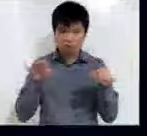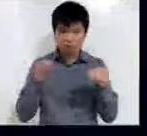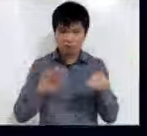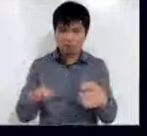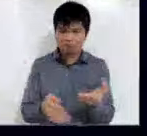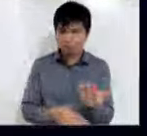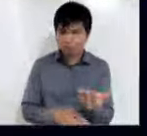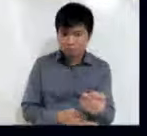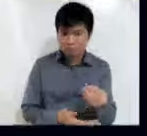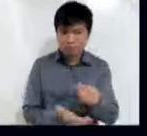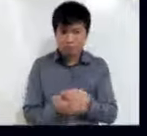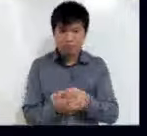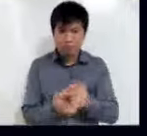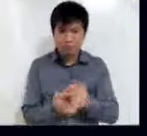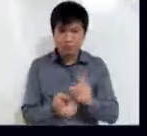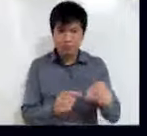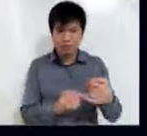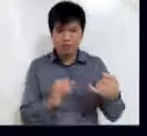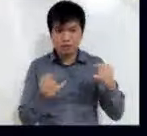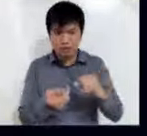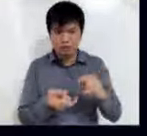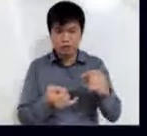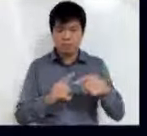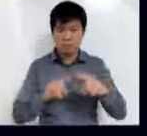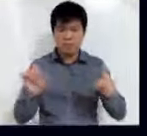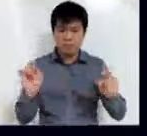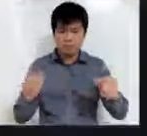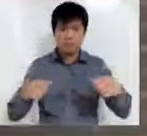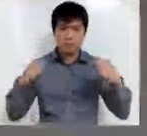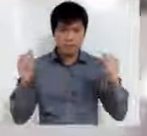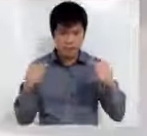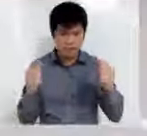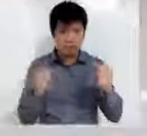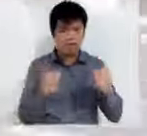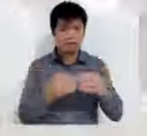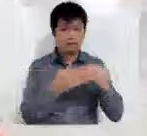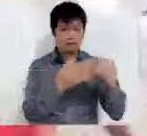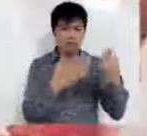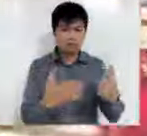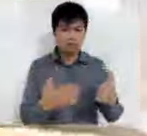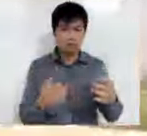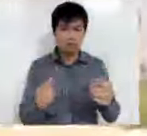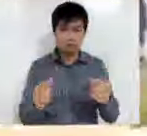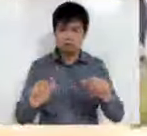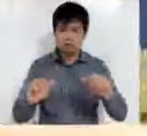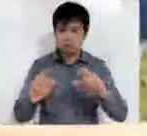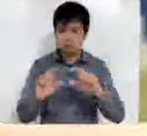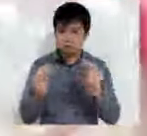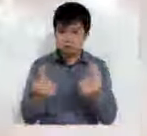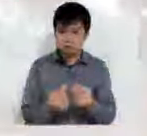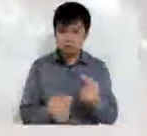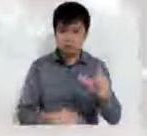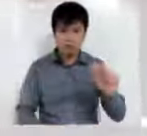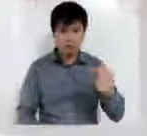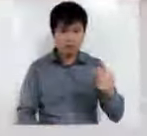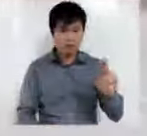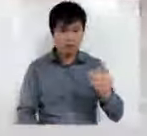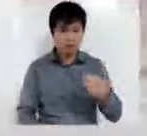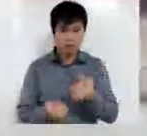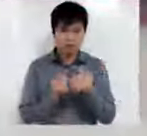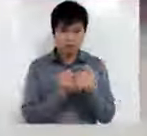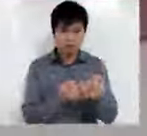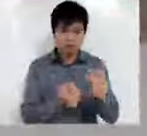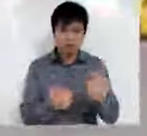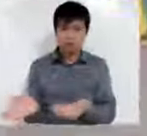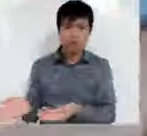sa nakipag-rambol pero nauwi sa arigluhan ang mga leader ng mga grupo. Sa tulong naman ng lokal na pamahalaan, inihatid ang mga sangkot sa rambol